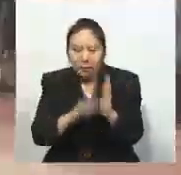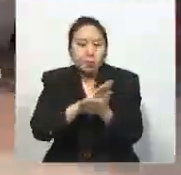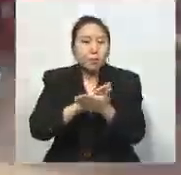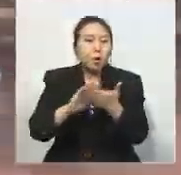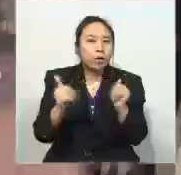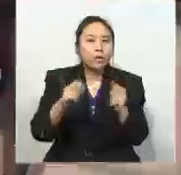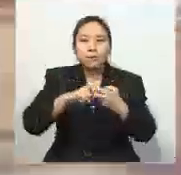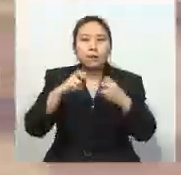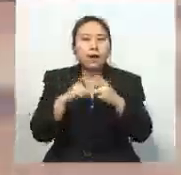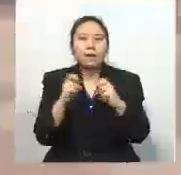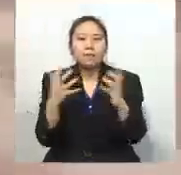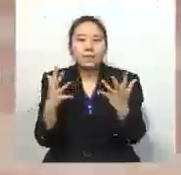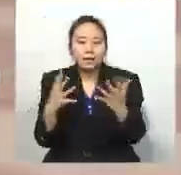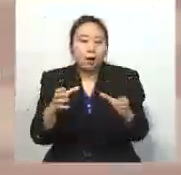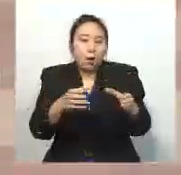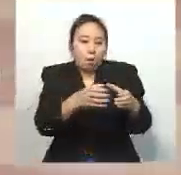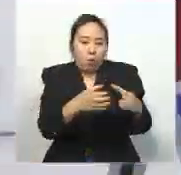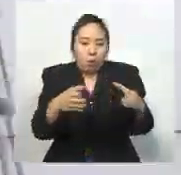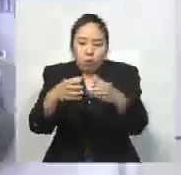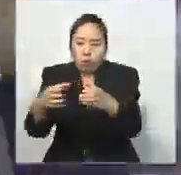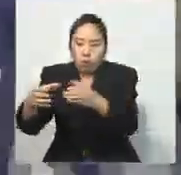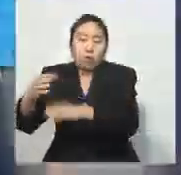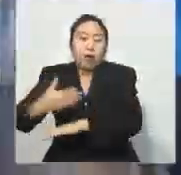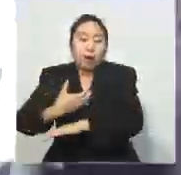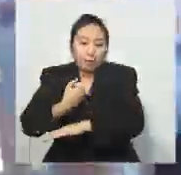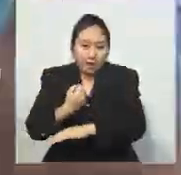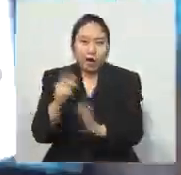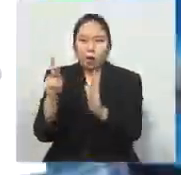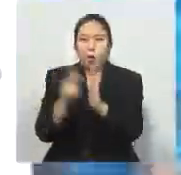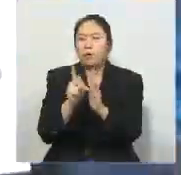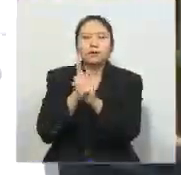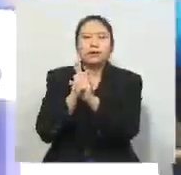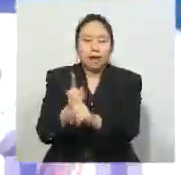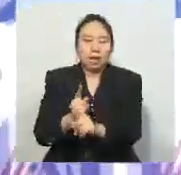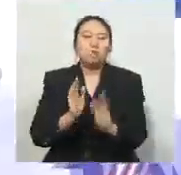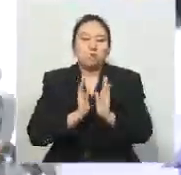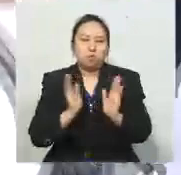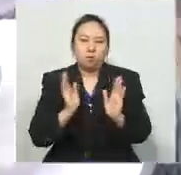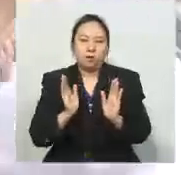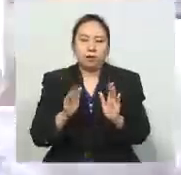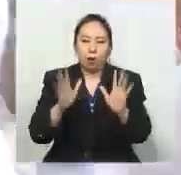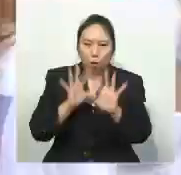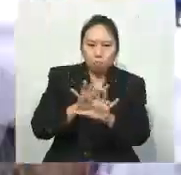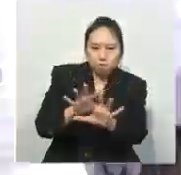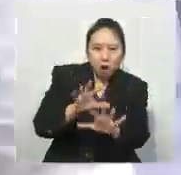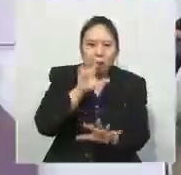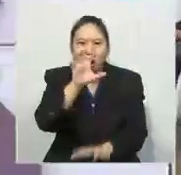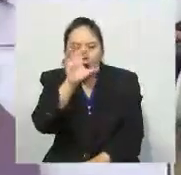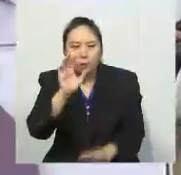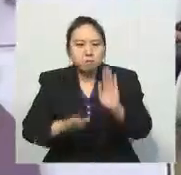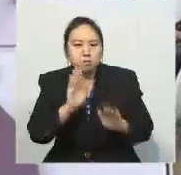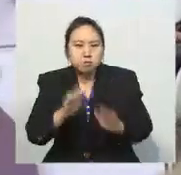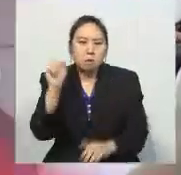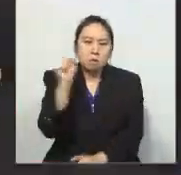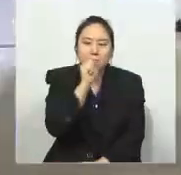ปัญหาและขอบคุณพรรคการเมืองที่ทำถูกกฎระเบียบของกกต.ทุกอย่างไม่มีการจัดกองเชียร์ไม่มีการจัดมหร